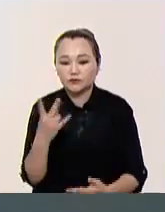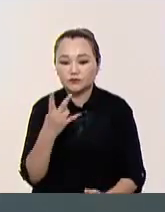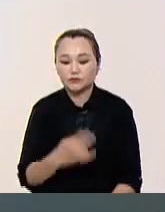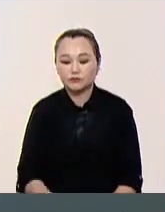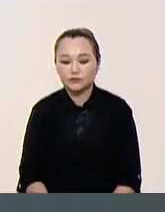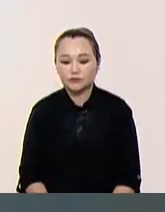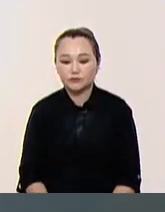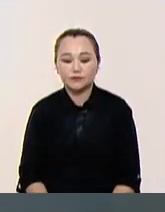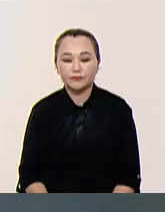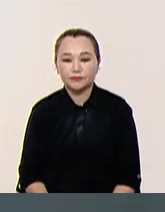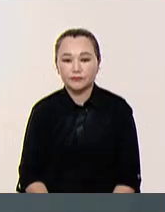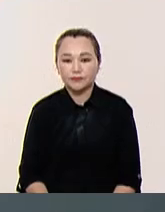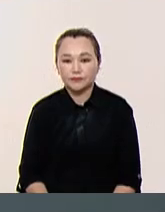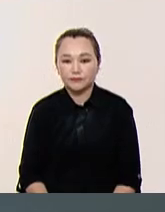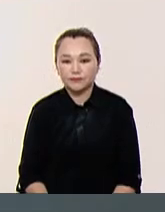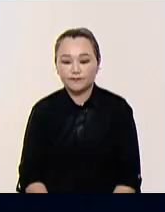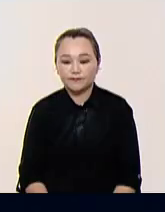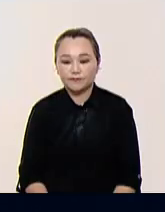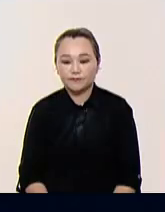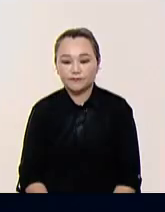Елеуов, Информбюро, Нұрсұлтан.